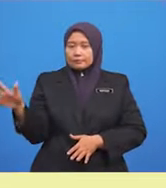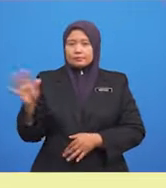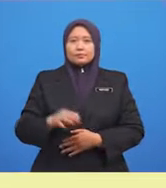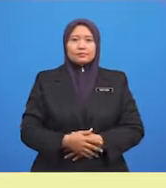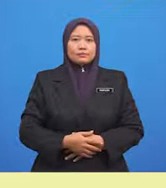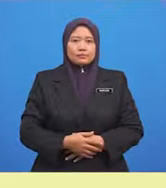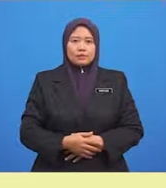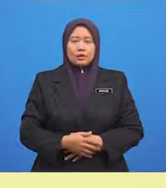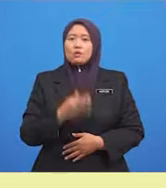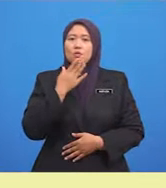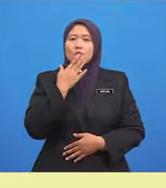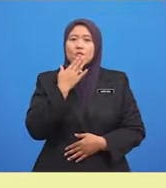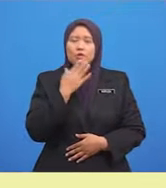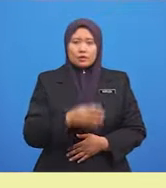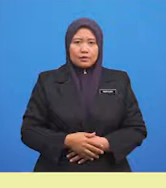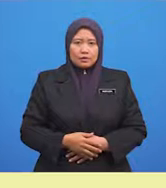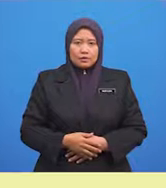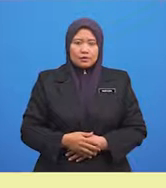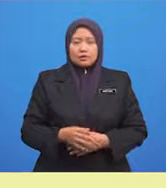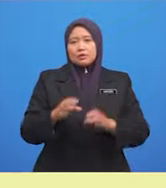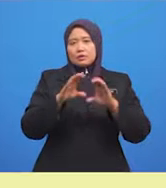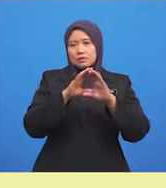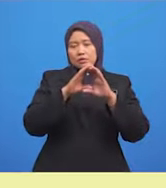pada pelangi ditulis sebagai set P.